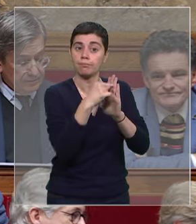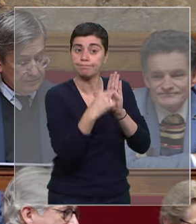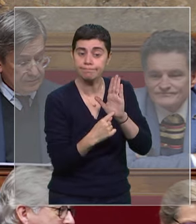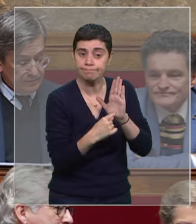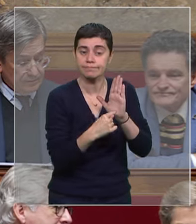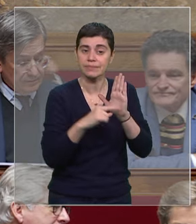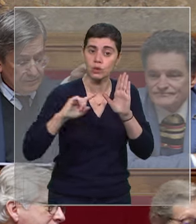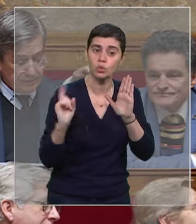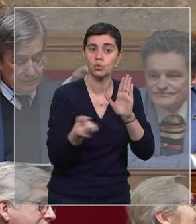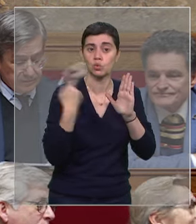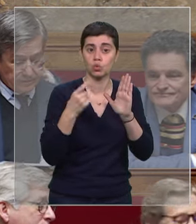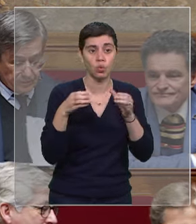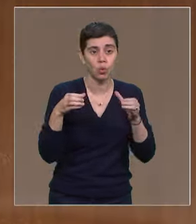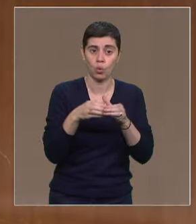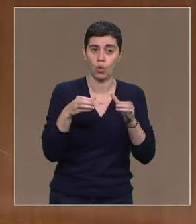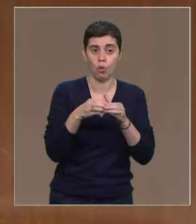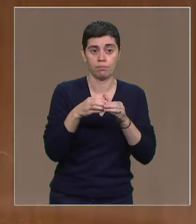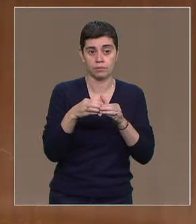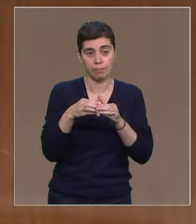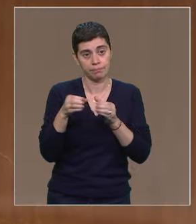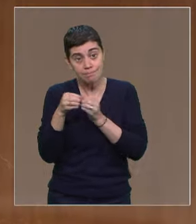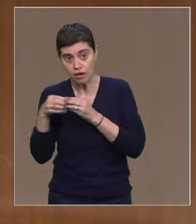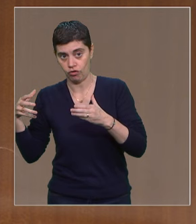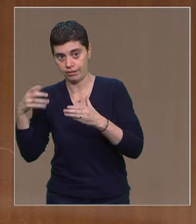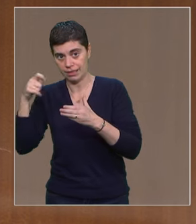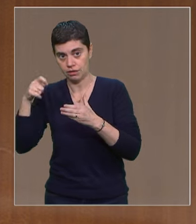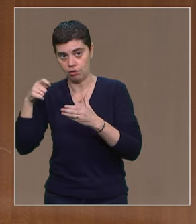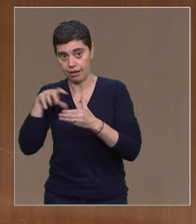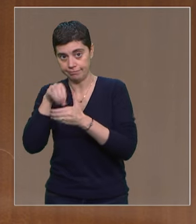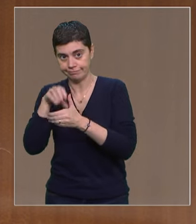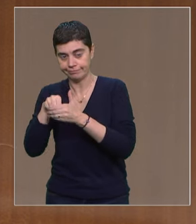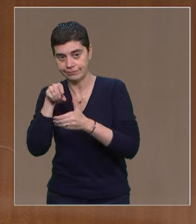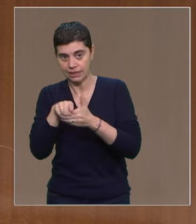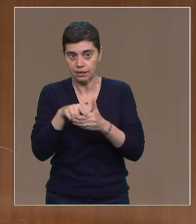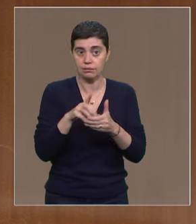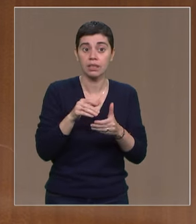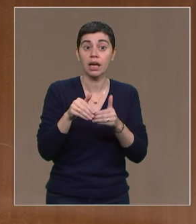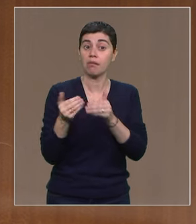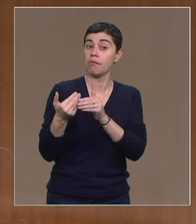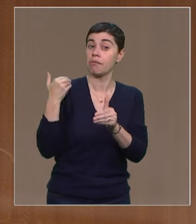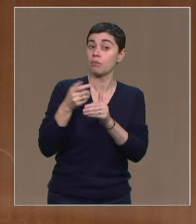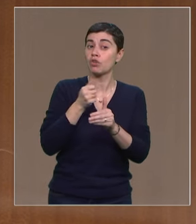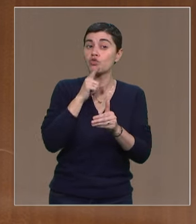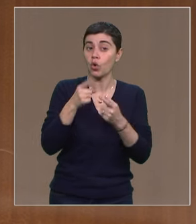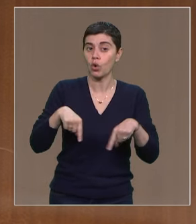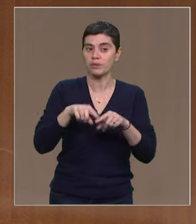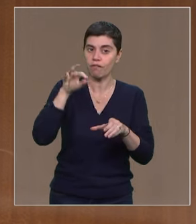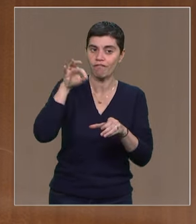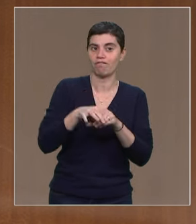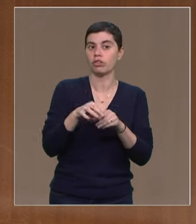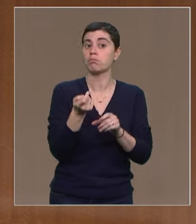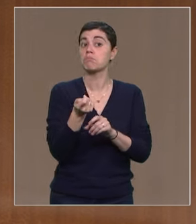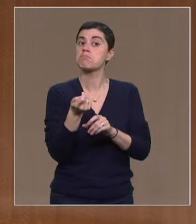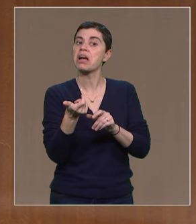par l'ensemble des groupes de la majorité et qui a été votée à la quasi-unanimité il y a quelques jours en commission. Cette loi